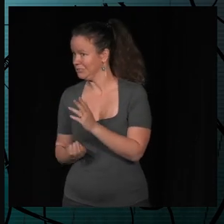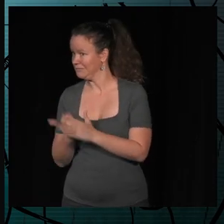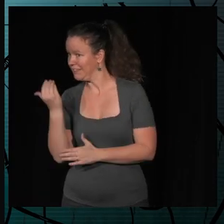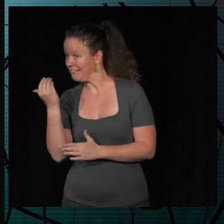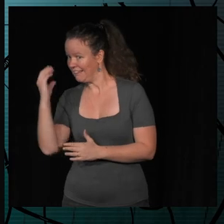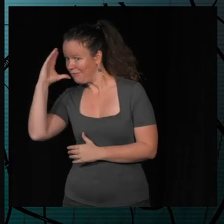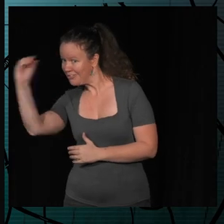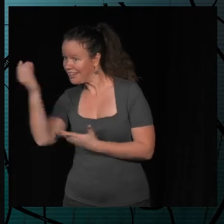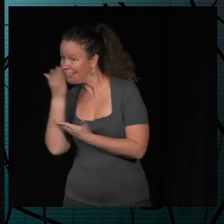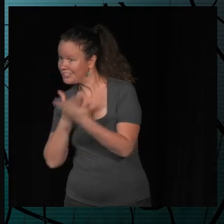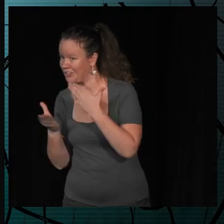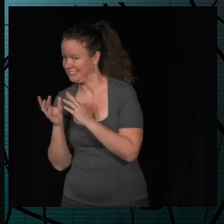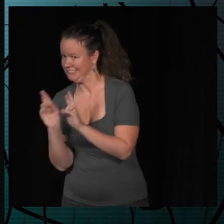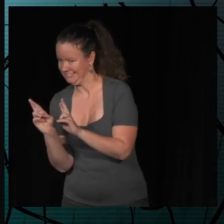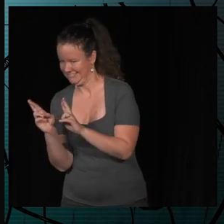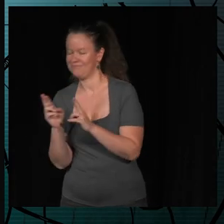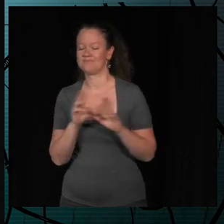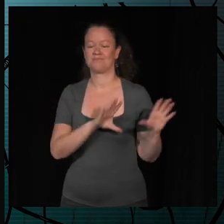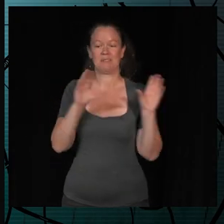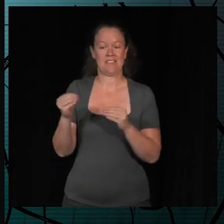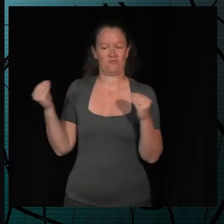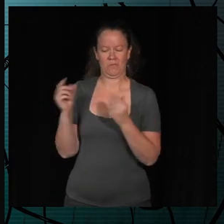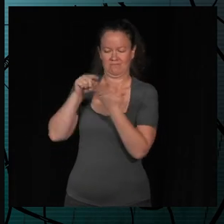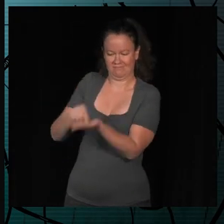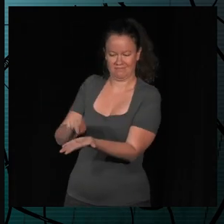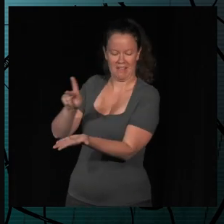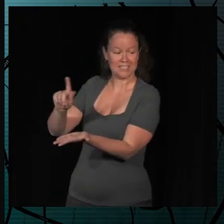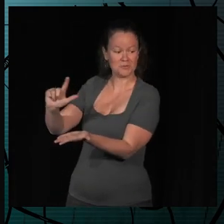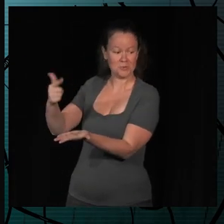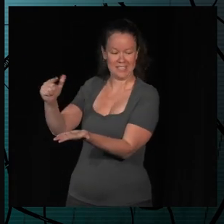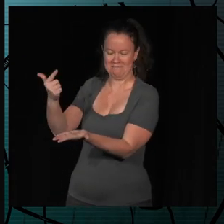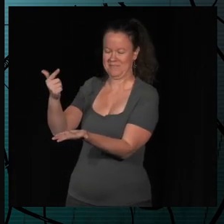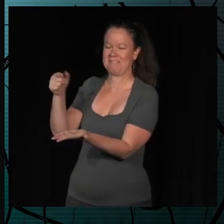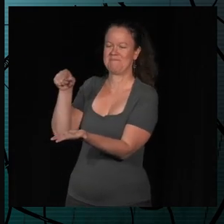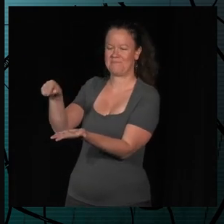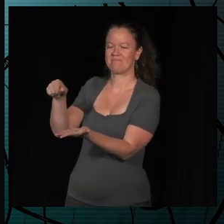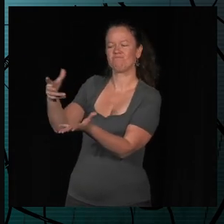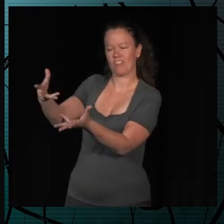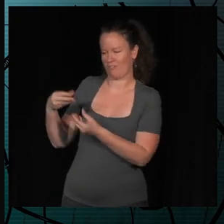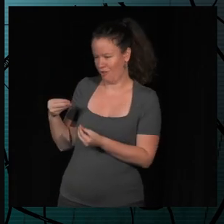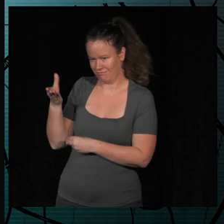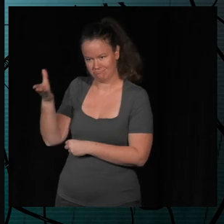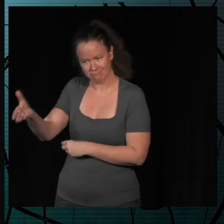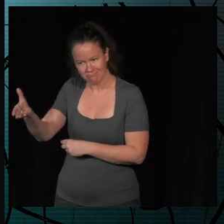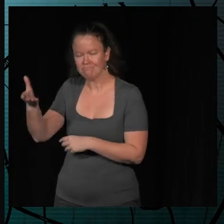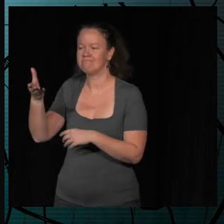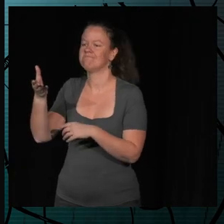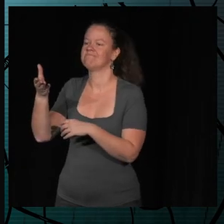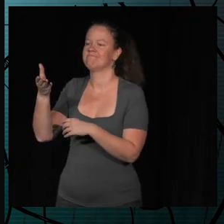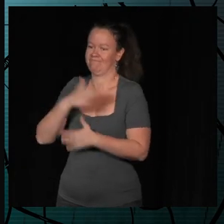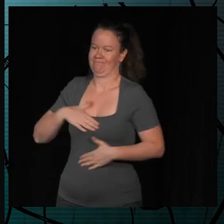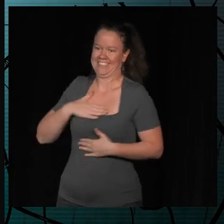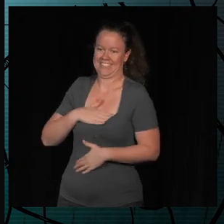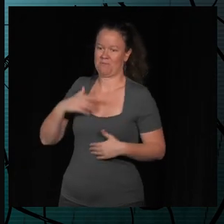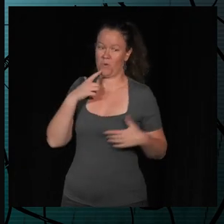d'étude nous partons dans le 12e arrondissement et nous vous accueillerons là-bas avec grand plaisir puisque nous